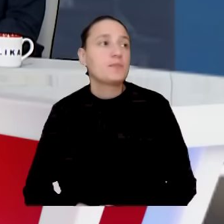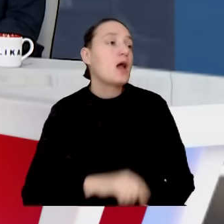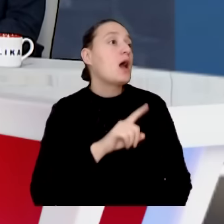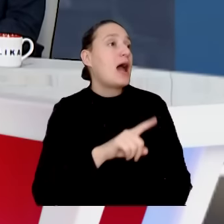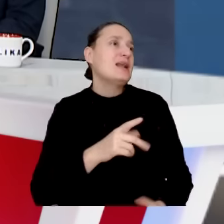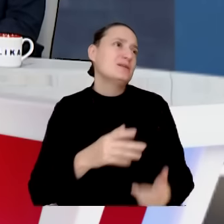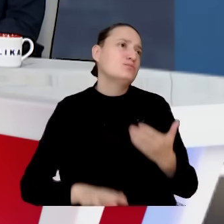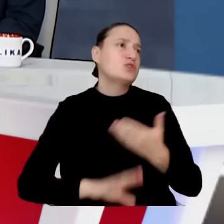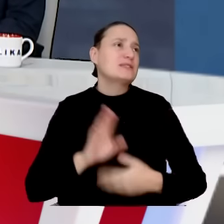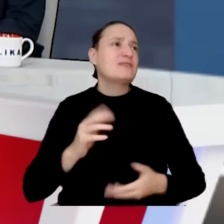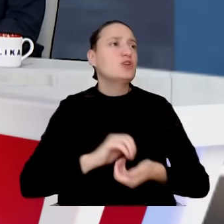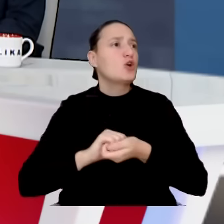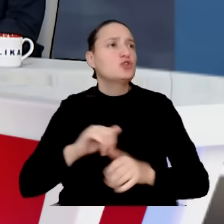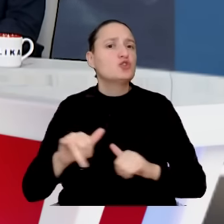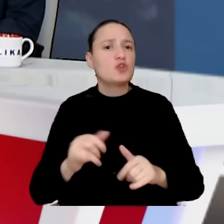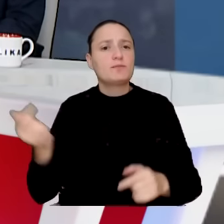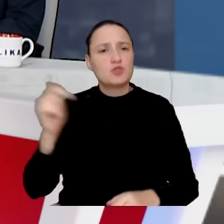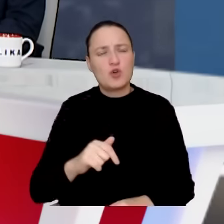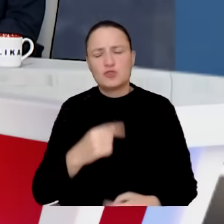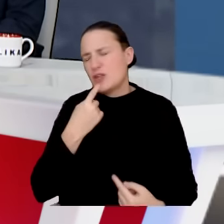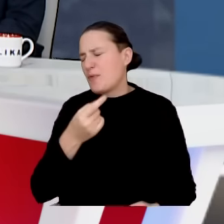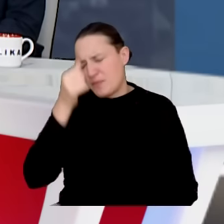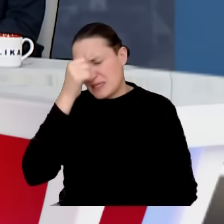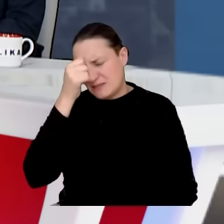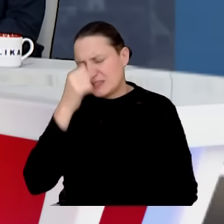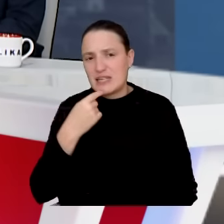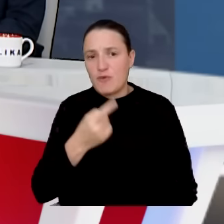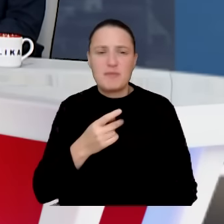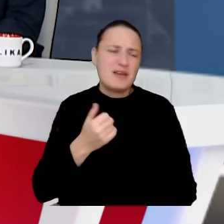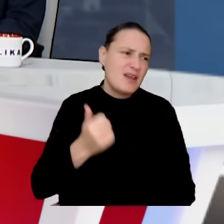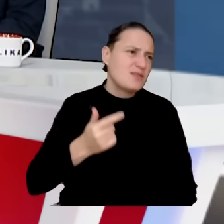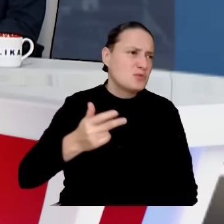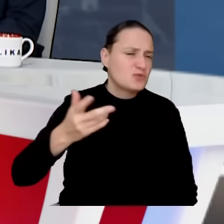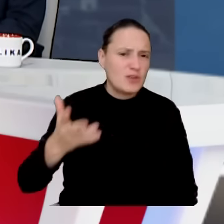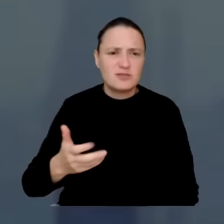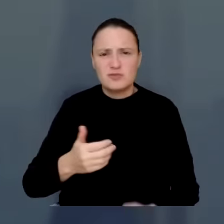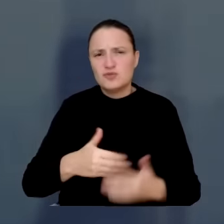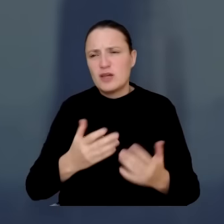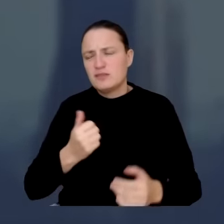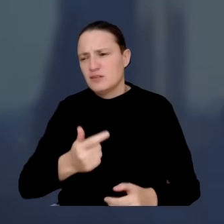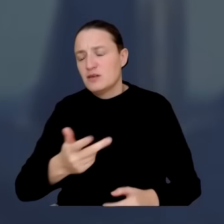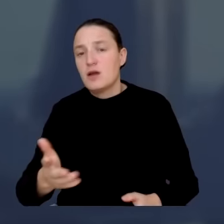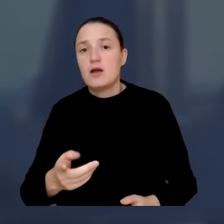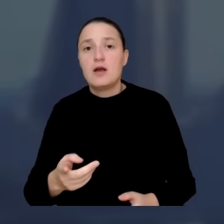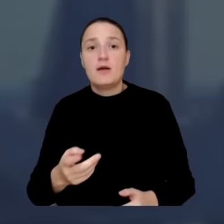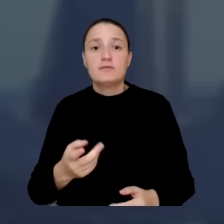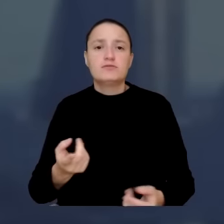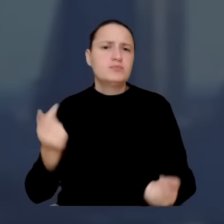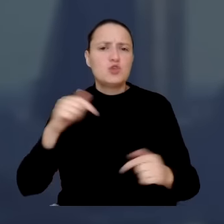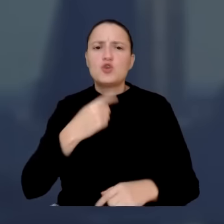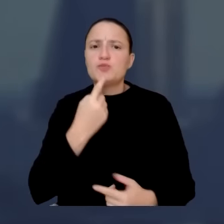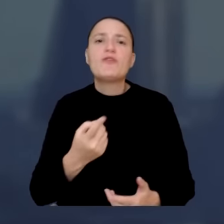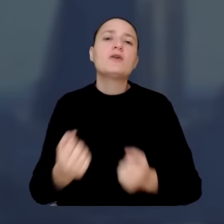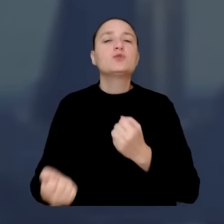przedstawiciele koalicji rządzące ja już nie będę z nazwiska wymieniała i jeden po drugim to było Dzień po dniu którzy mówią że ta trudna